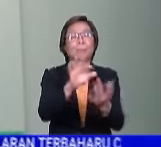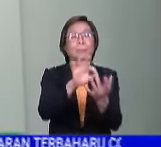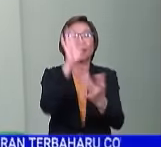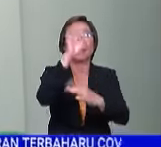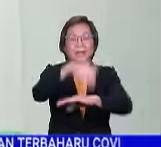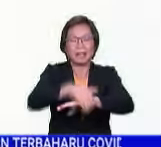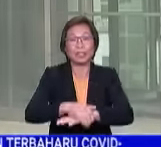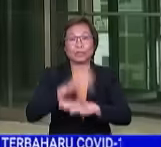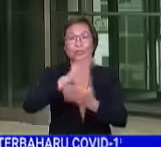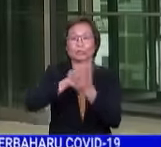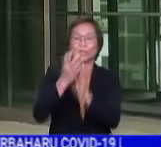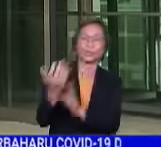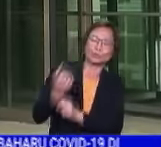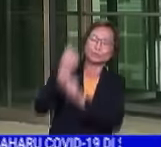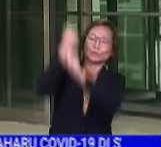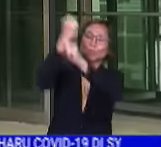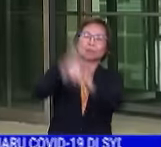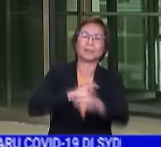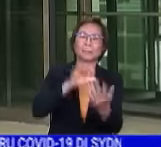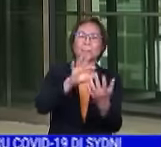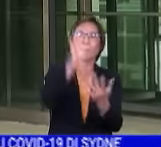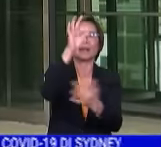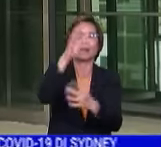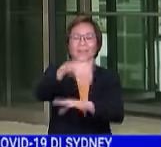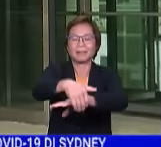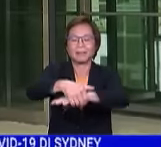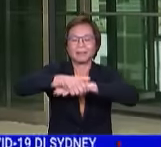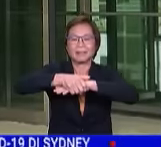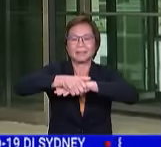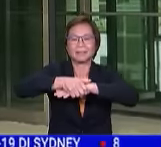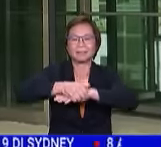muncul juara. Saya pilih England.